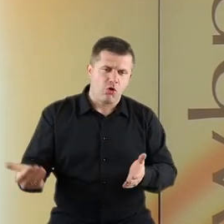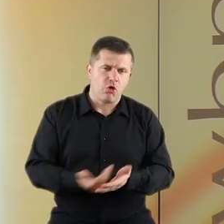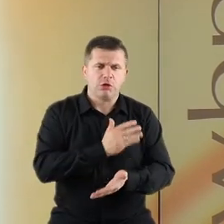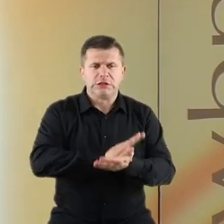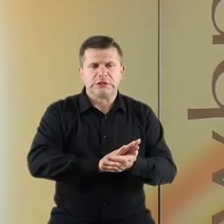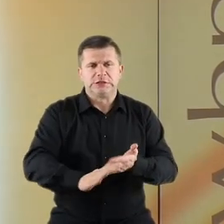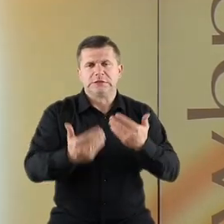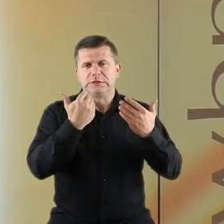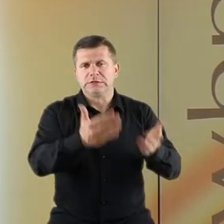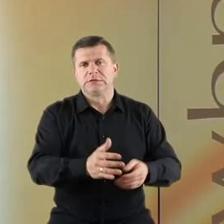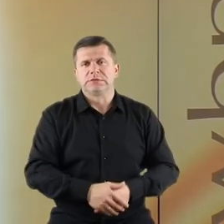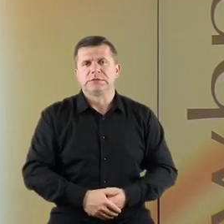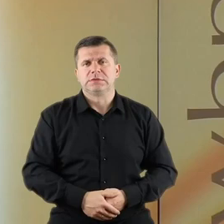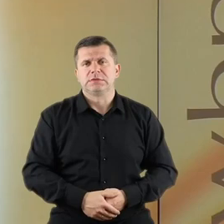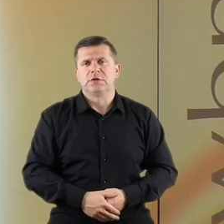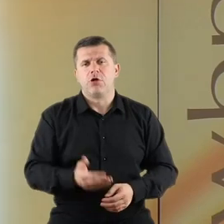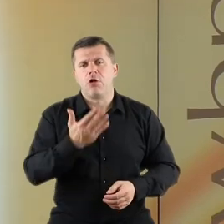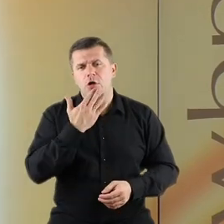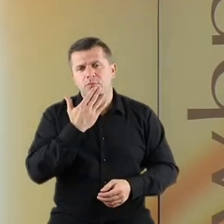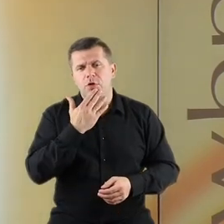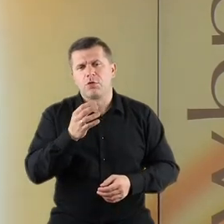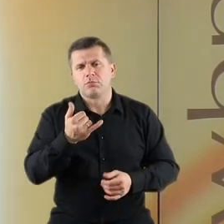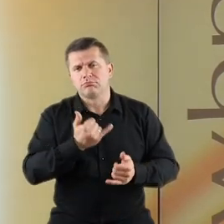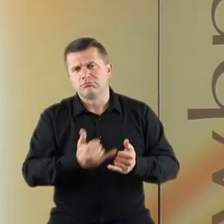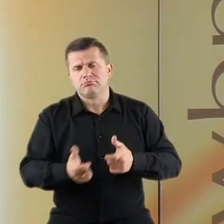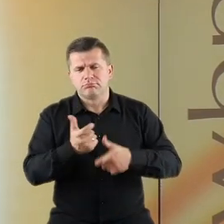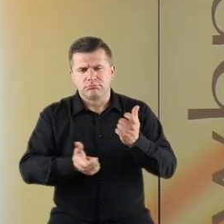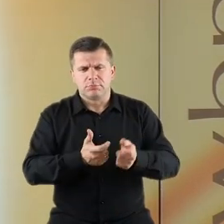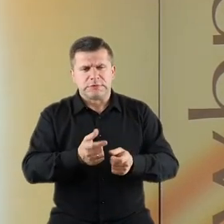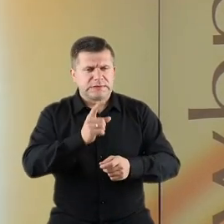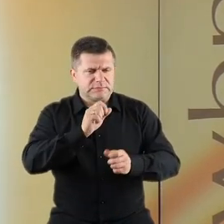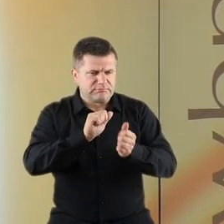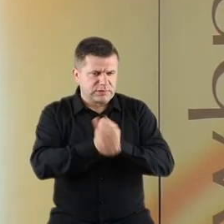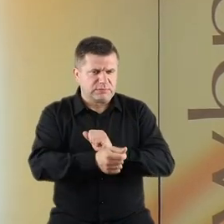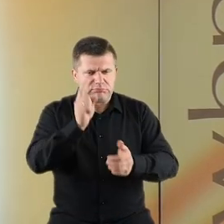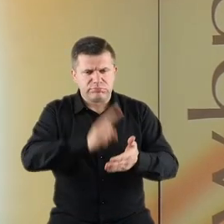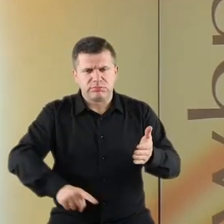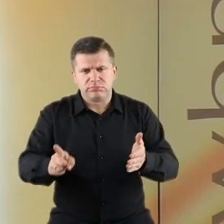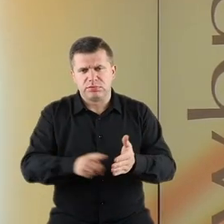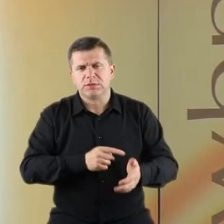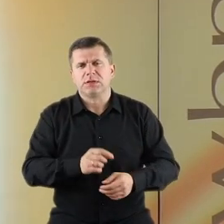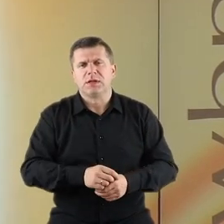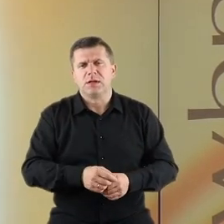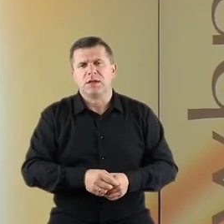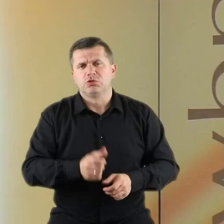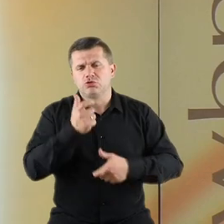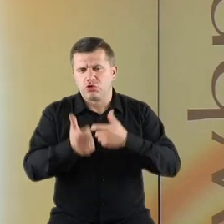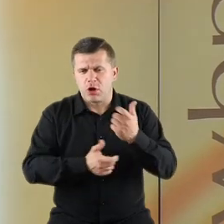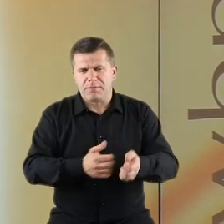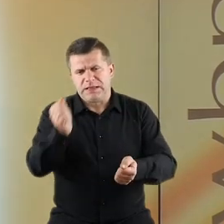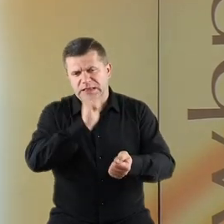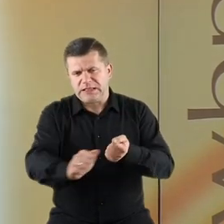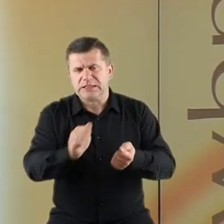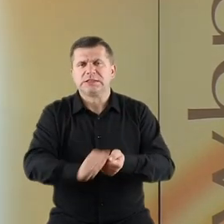spuścić zażegnać odmówi odrzeć z być uginać nastroić ustroić zrobić zniszczyć